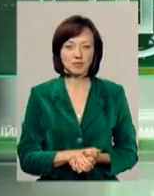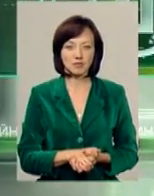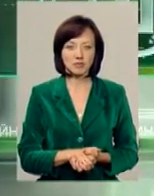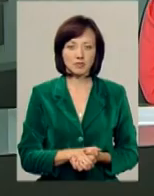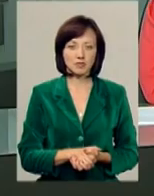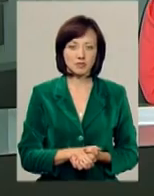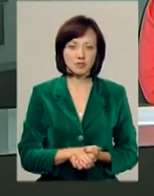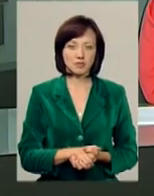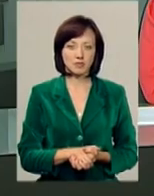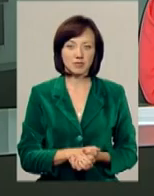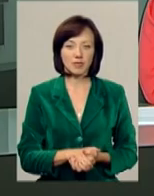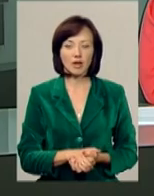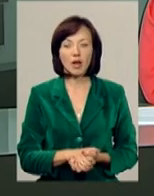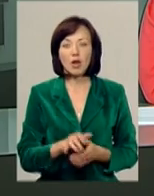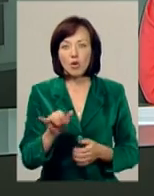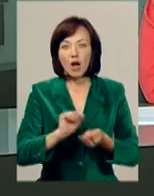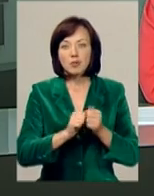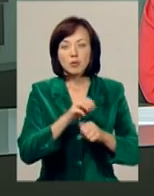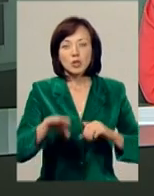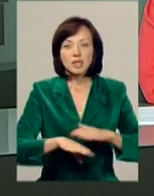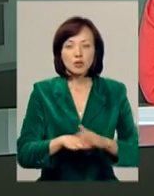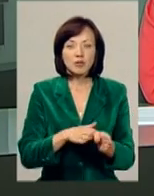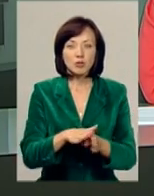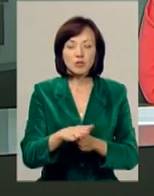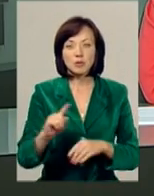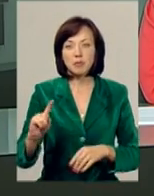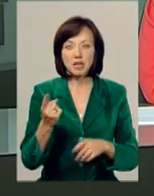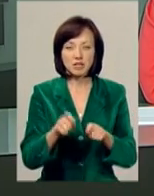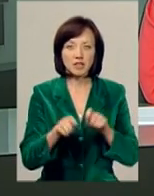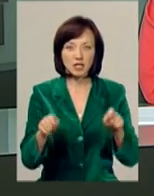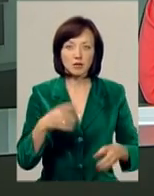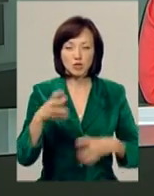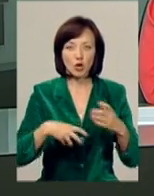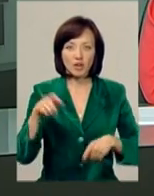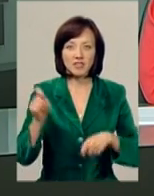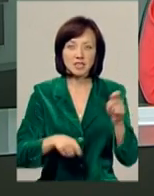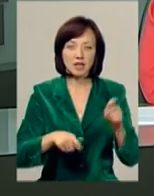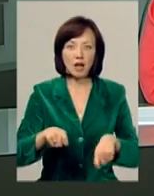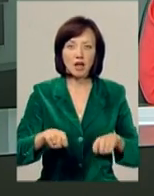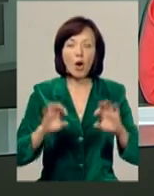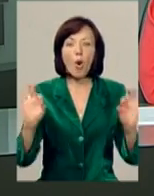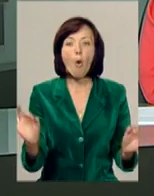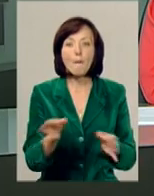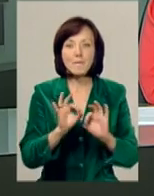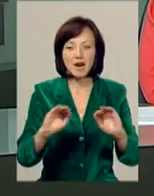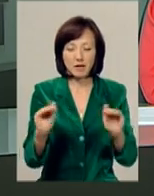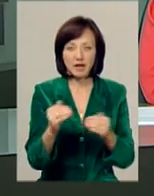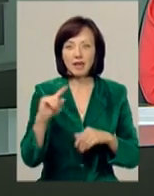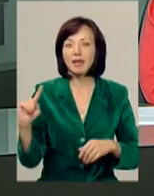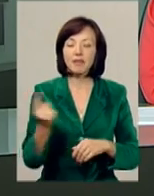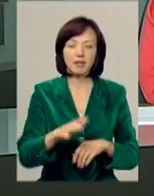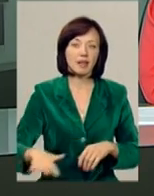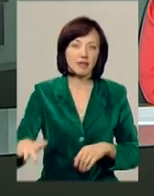Хмельниччини у камі'янці-подільському відбувся Перший відкритий міжнародний фестиваль опера в мініатюрі єдиний на